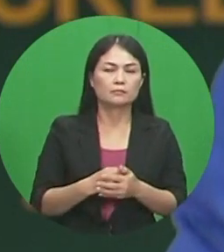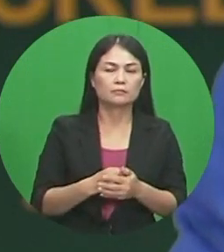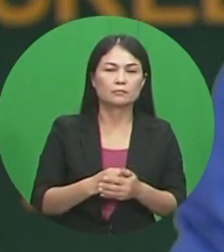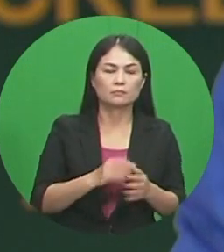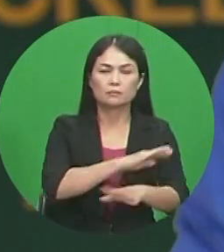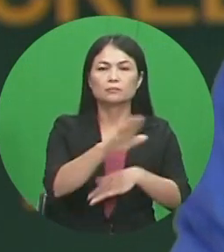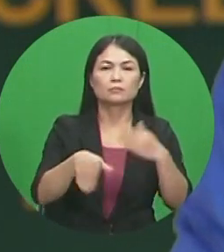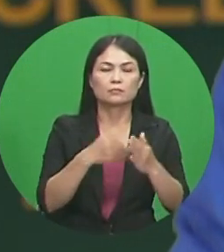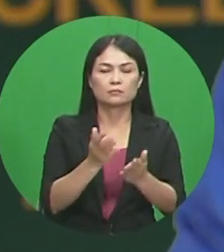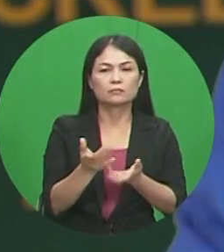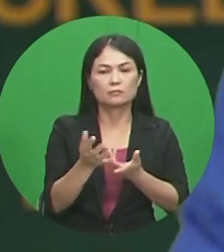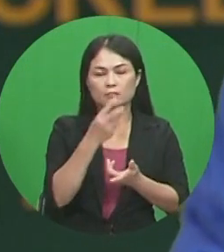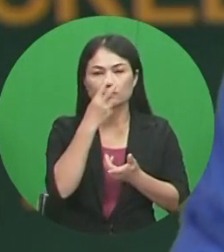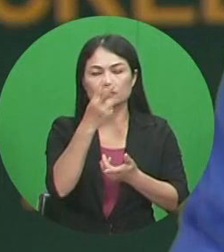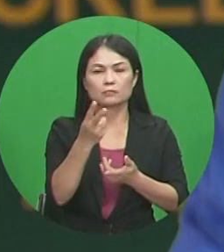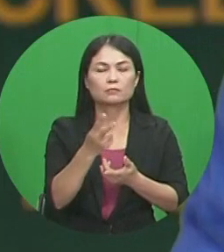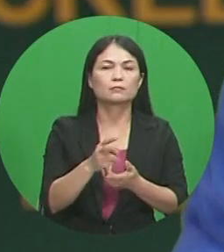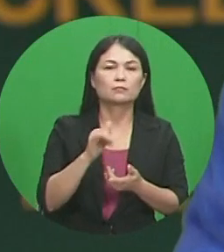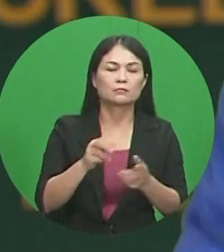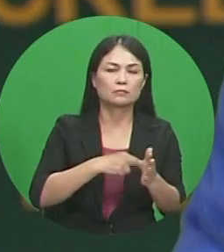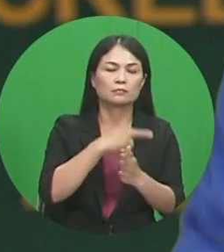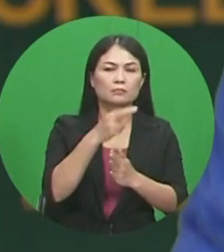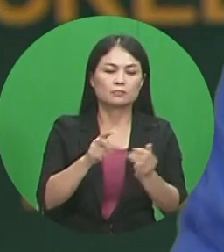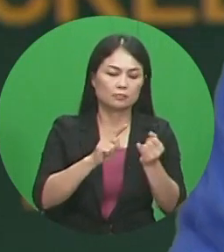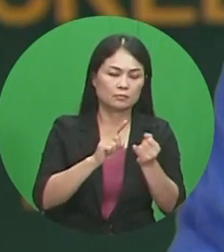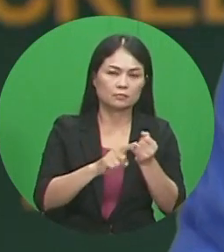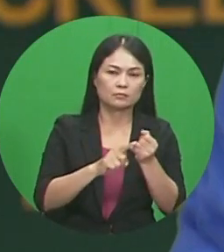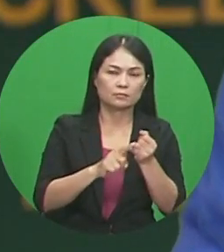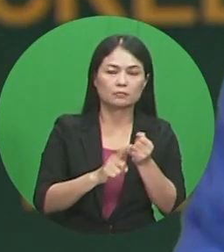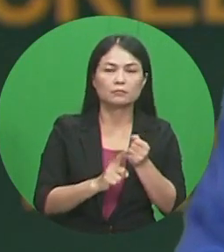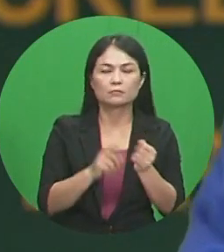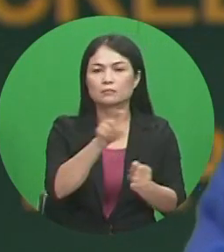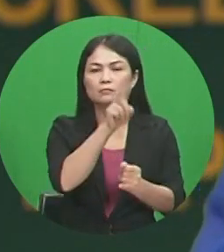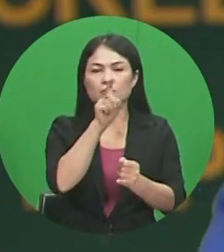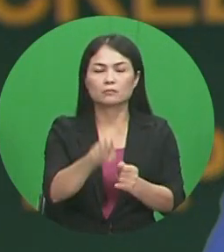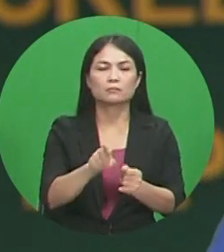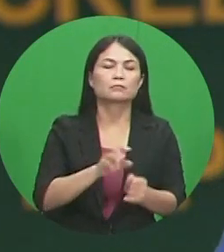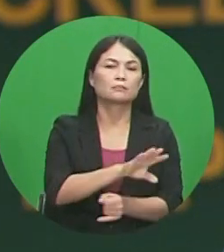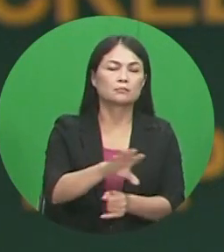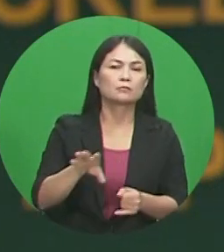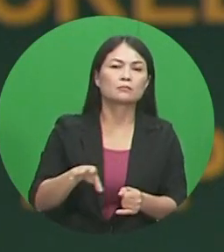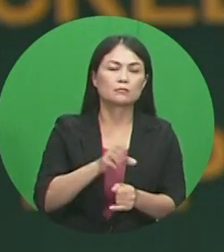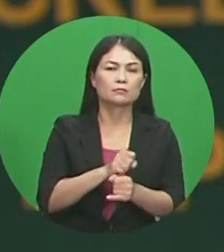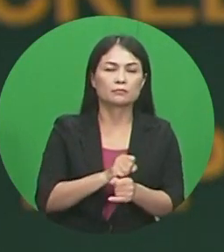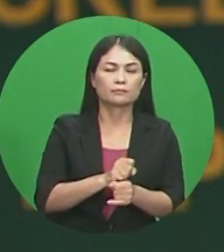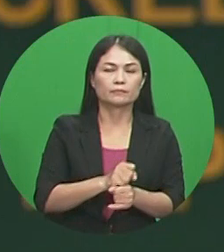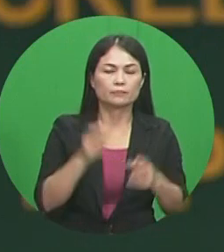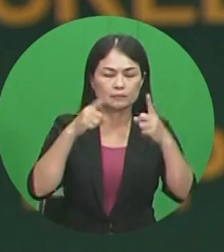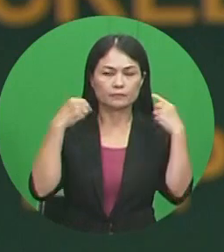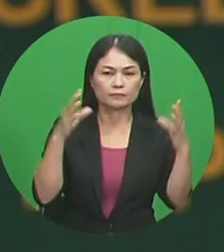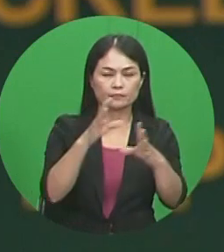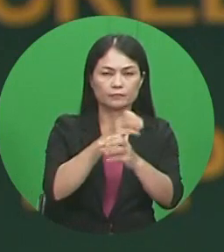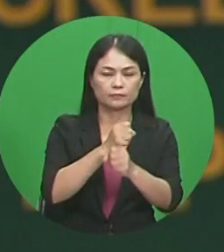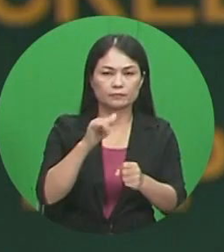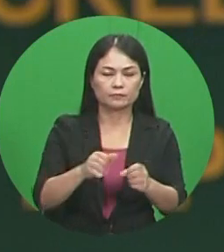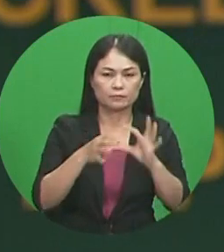នកទាំងអស់គ្នារងចាំមើលនៅលទ្ធផលចុងក្រោយតើកម្ពុជានឹងសម្រេចបា